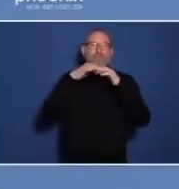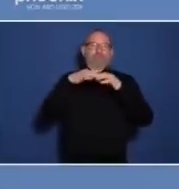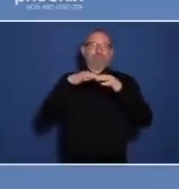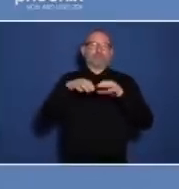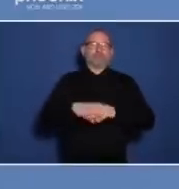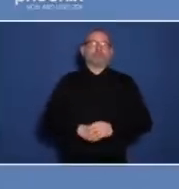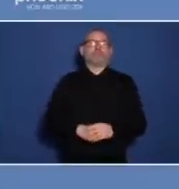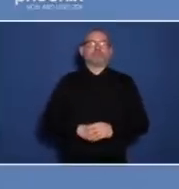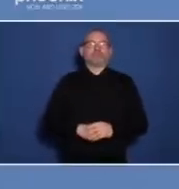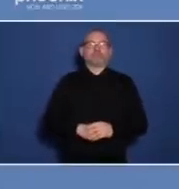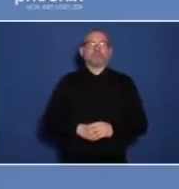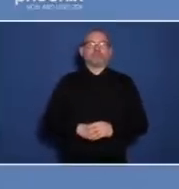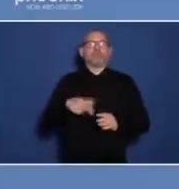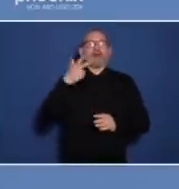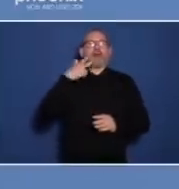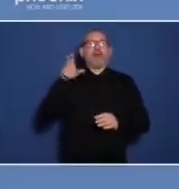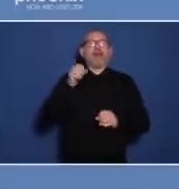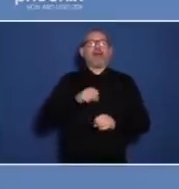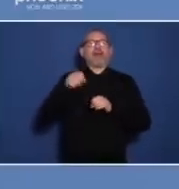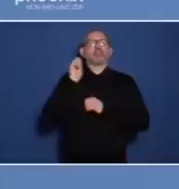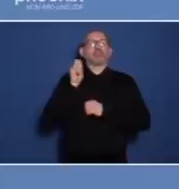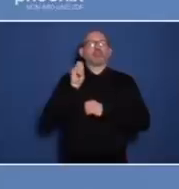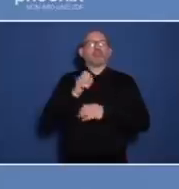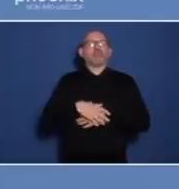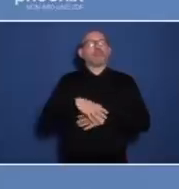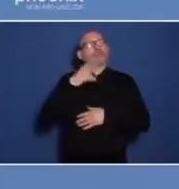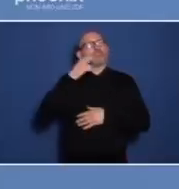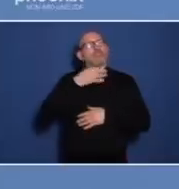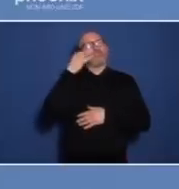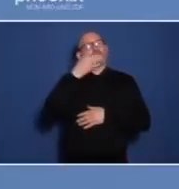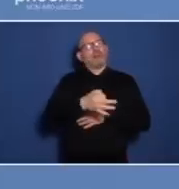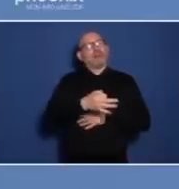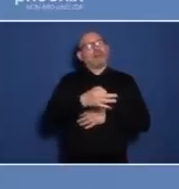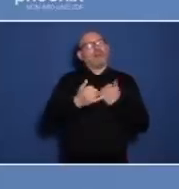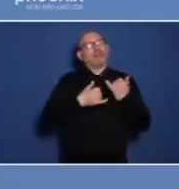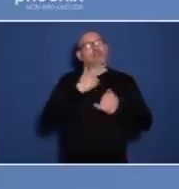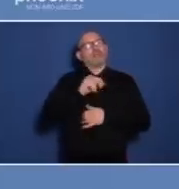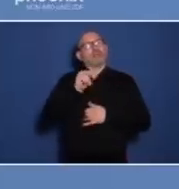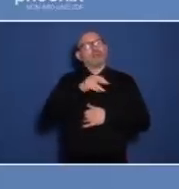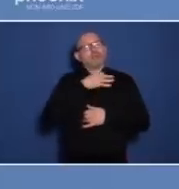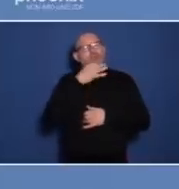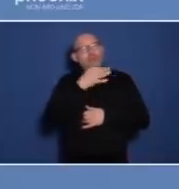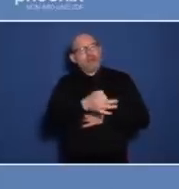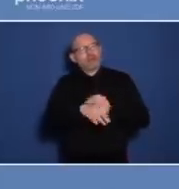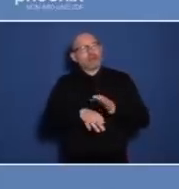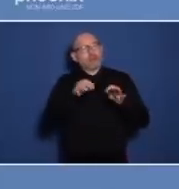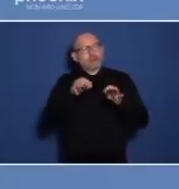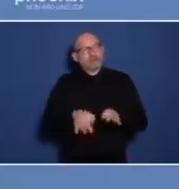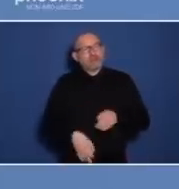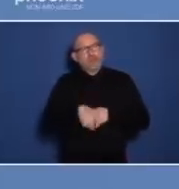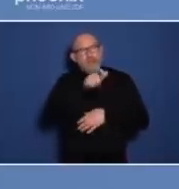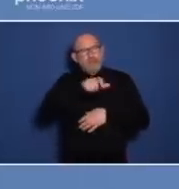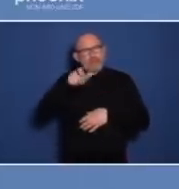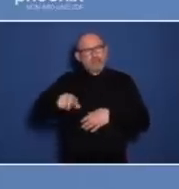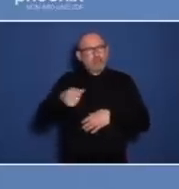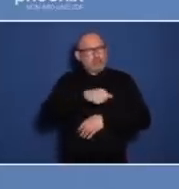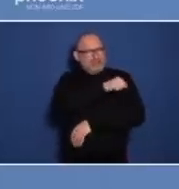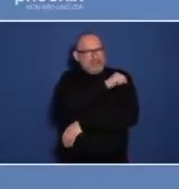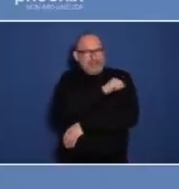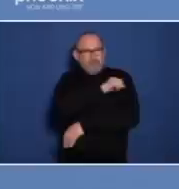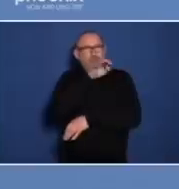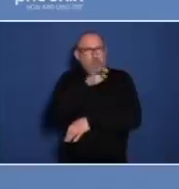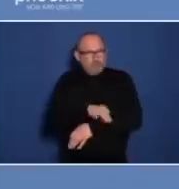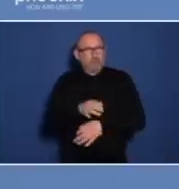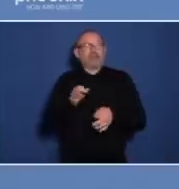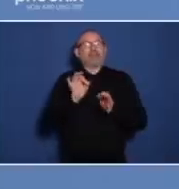Herr Schuster. Eine Verständnisfrage an Frau Nauber. Frau Nauber, es heißt ja, dass von Geimpften kaum noch eine Gefahr